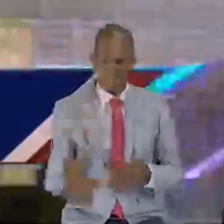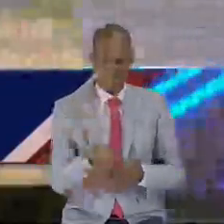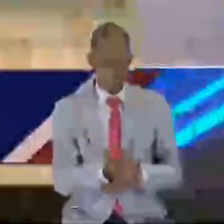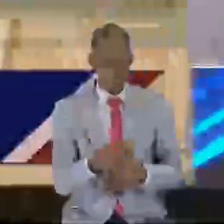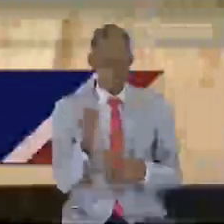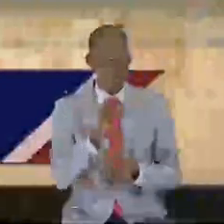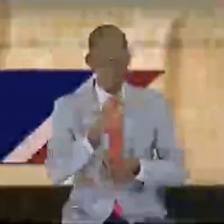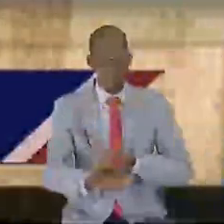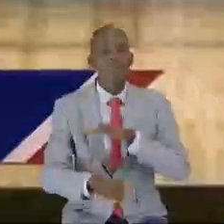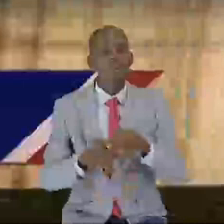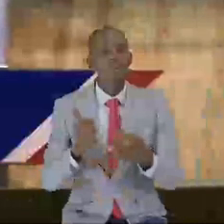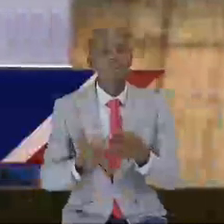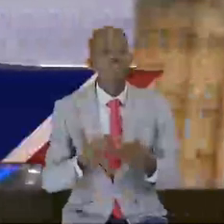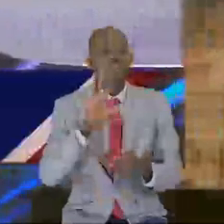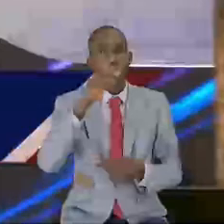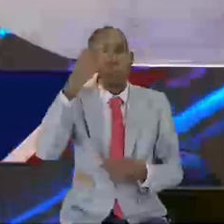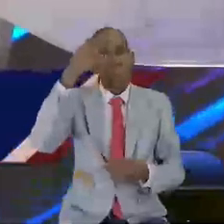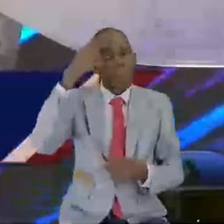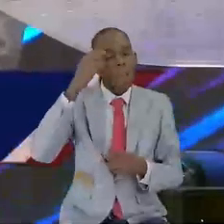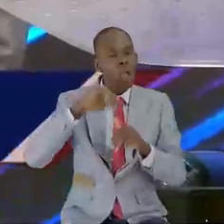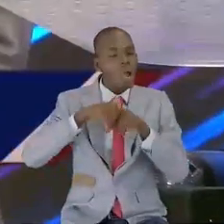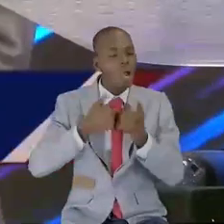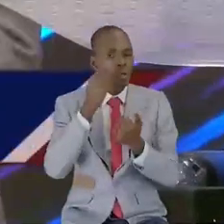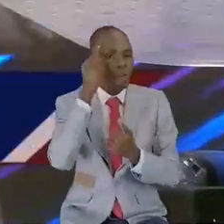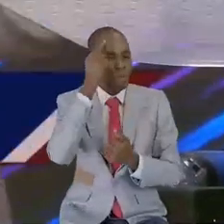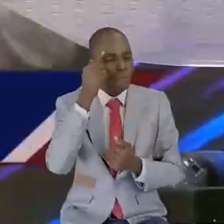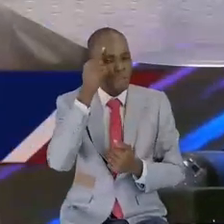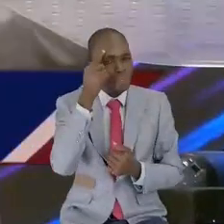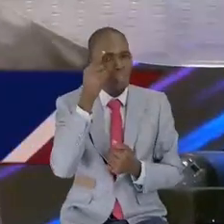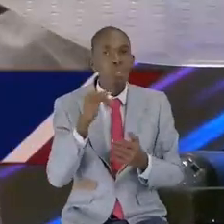vont, votre esprit, comment vous réfléchissez.